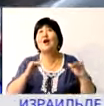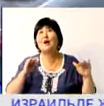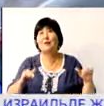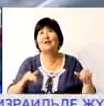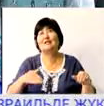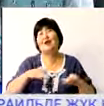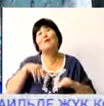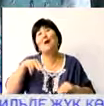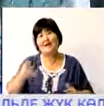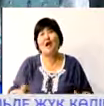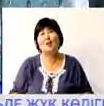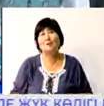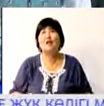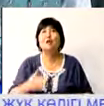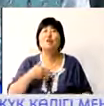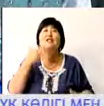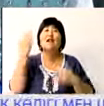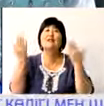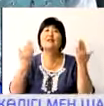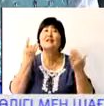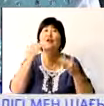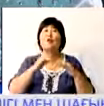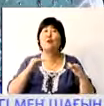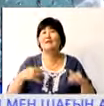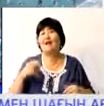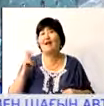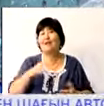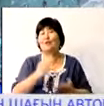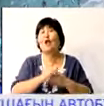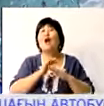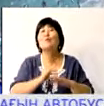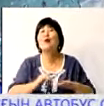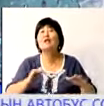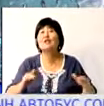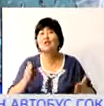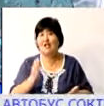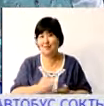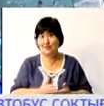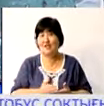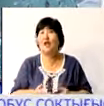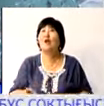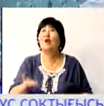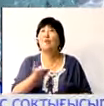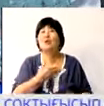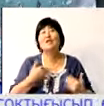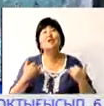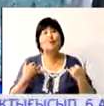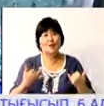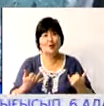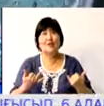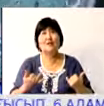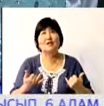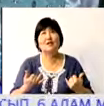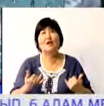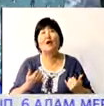балабақшасына барамыз. Біз шаттық балабақшасынан келіп тұрған бүлдіршіндеріміз. Біз бүгін